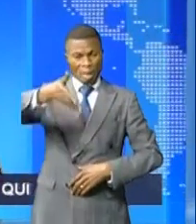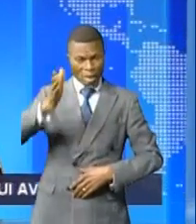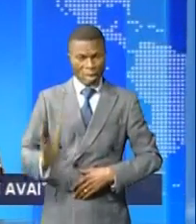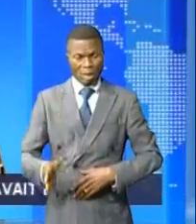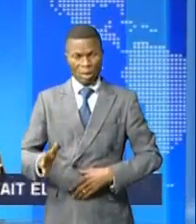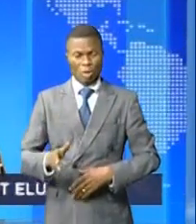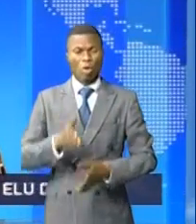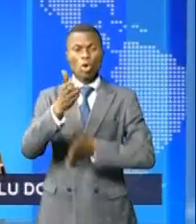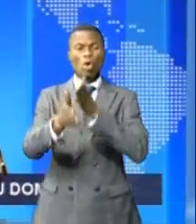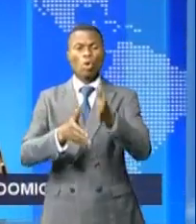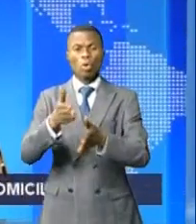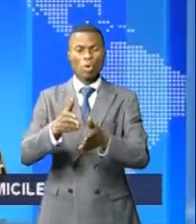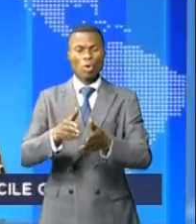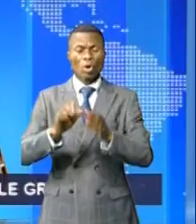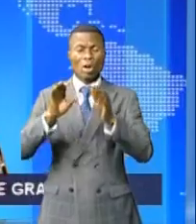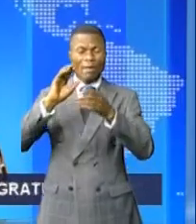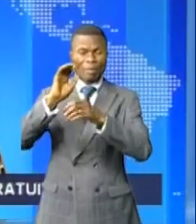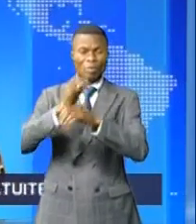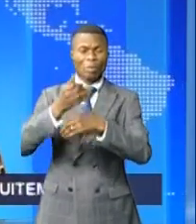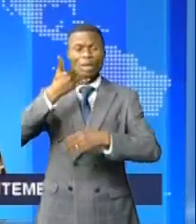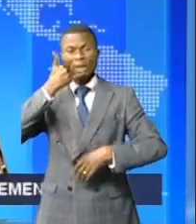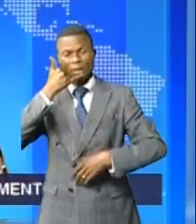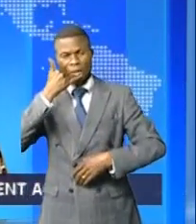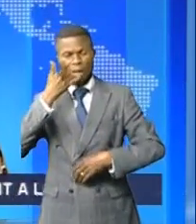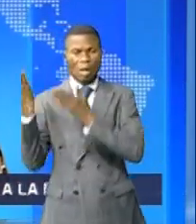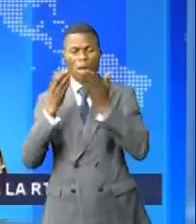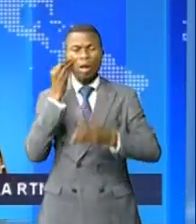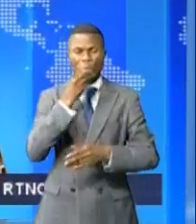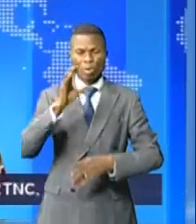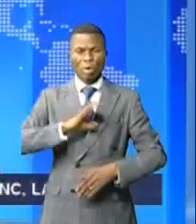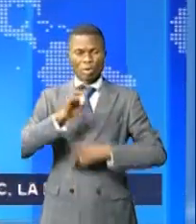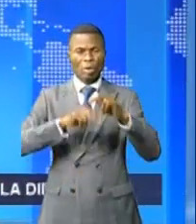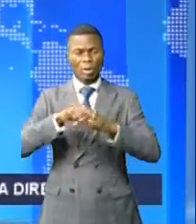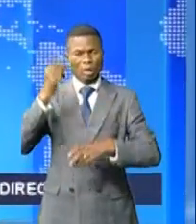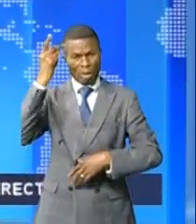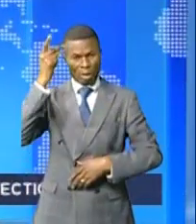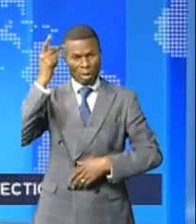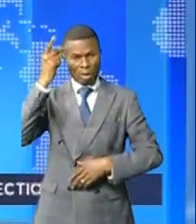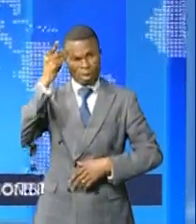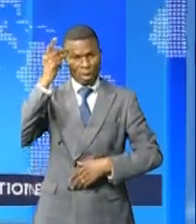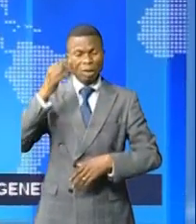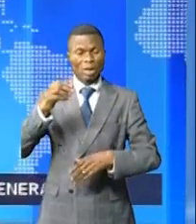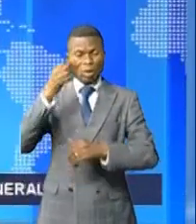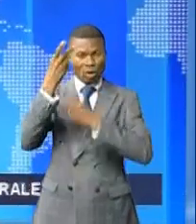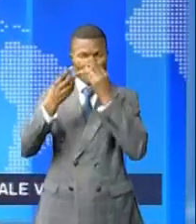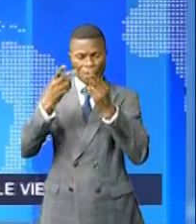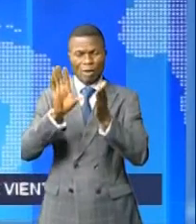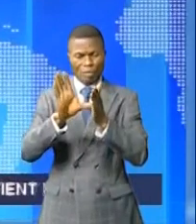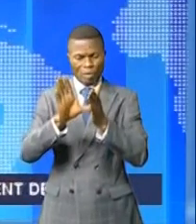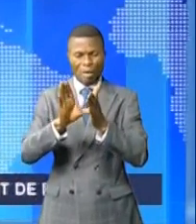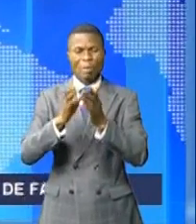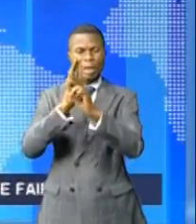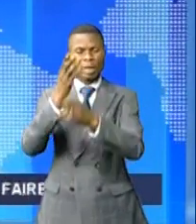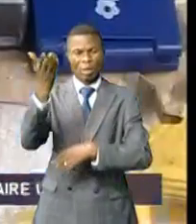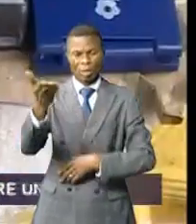dans l'extorsion sur les réseaux sociaux. Les porte-parole de la police nationale de Kinshasa dans le tour de ce coup de filet